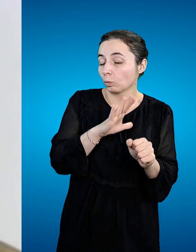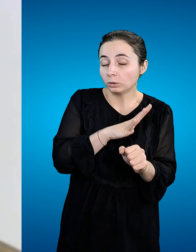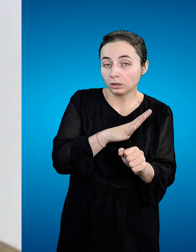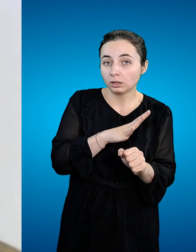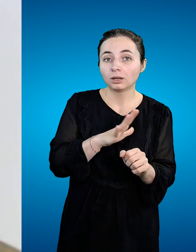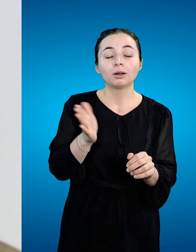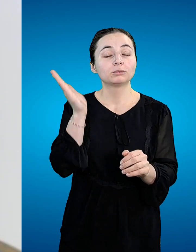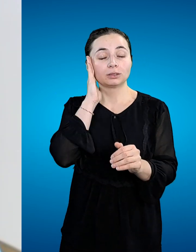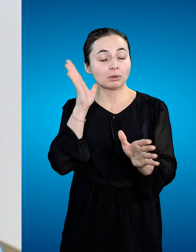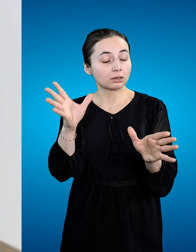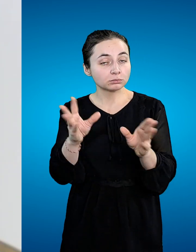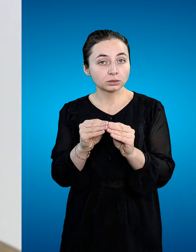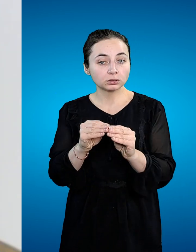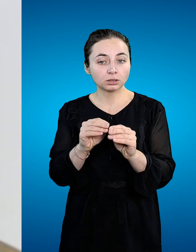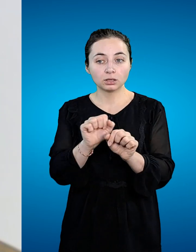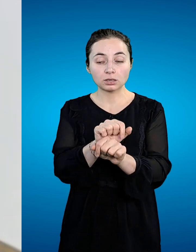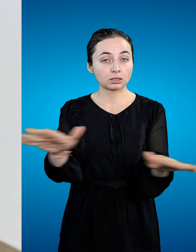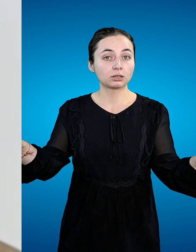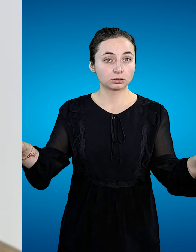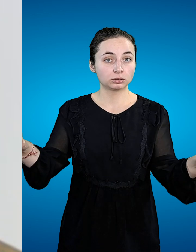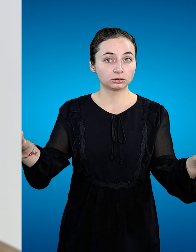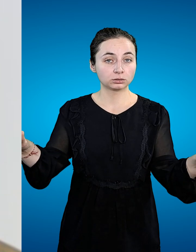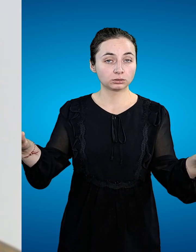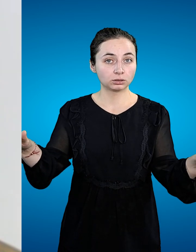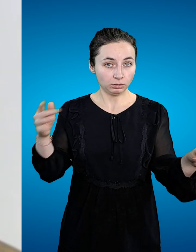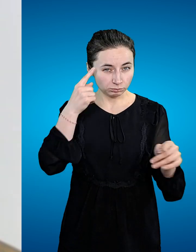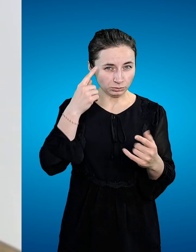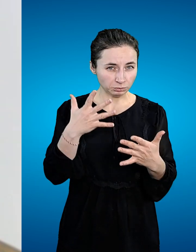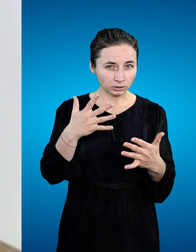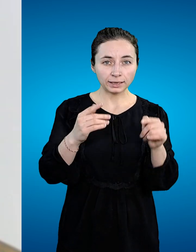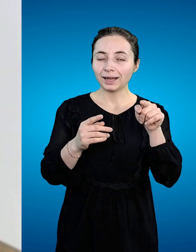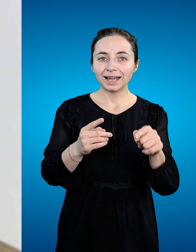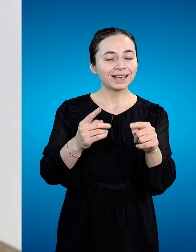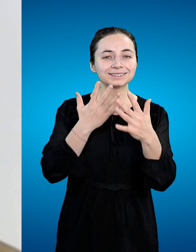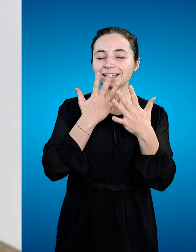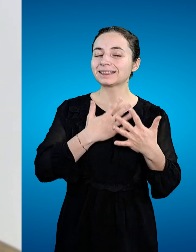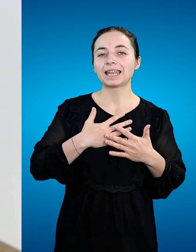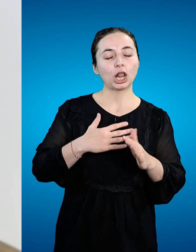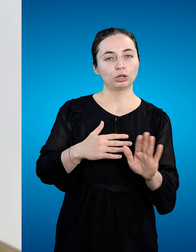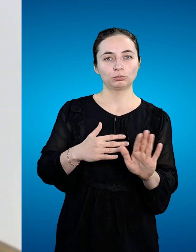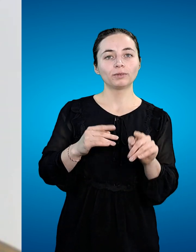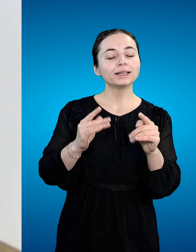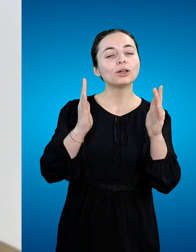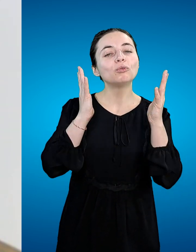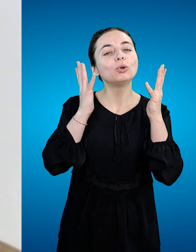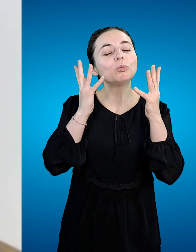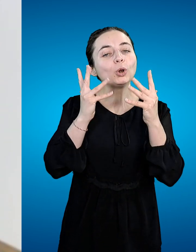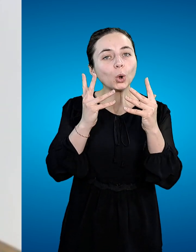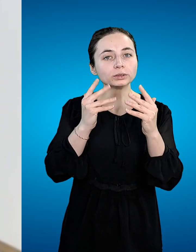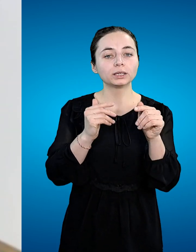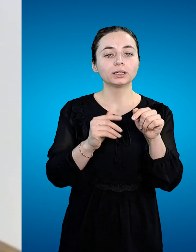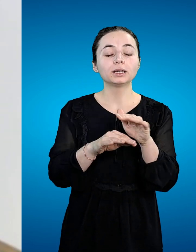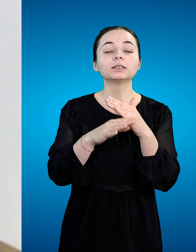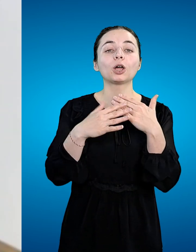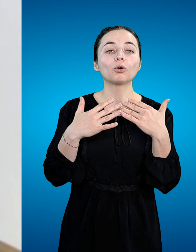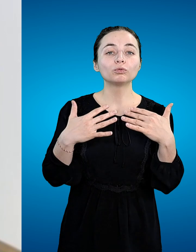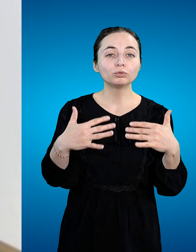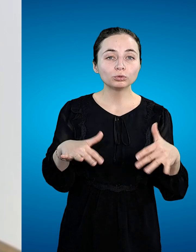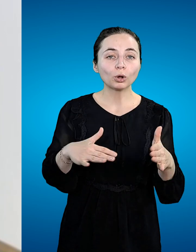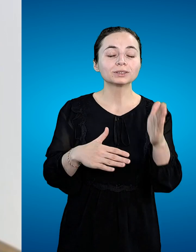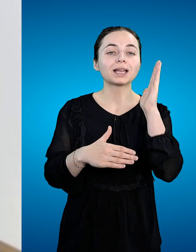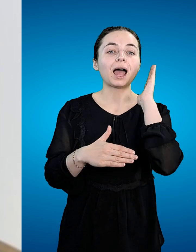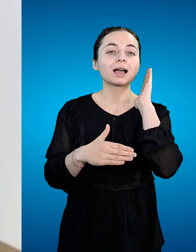другом, поспали вместе и разошлись потом. Понимаете, это не любовь, это влюбленность. И это